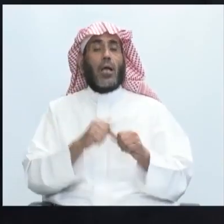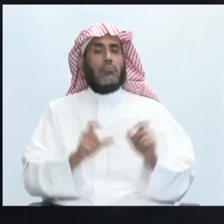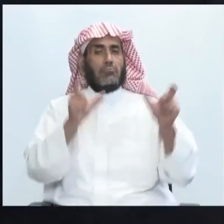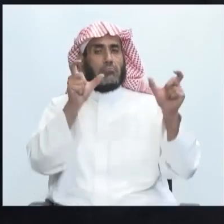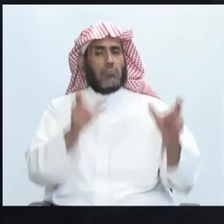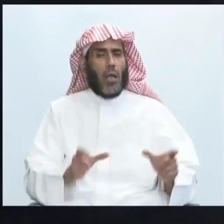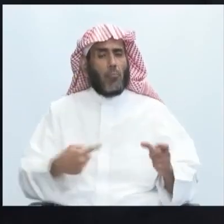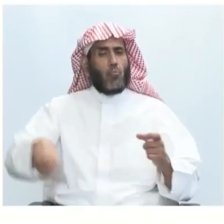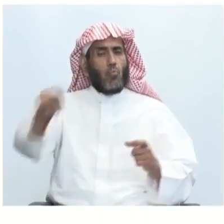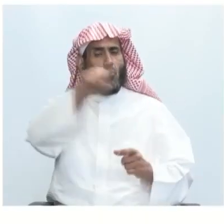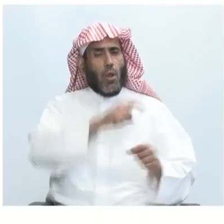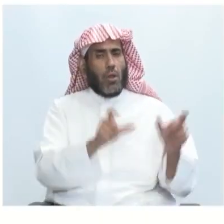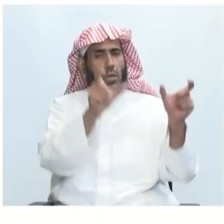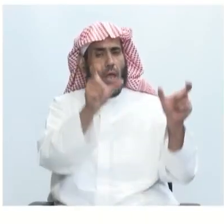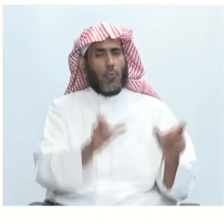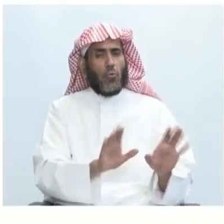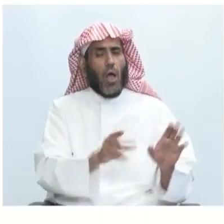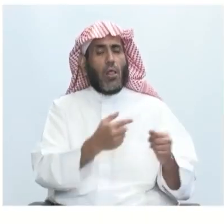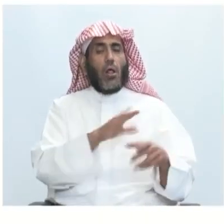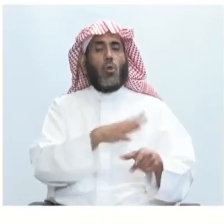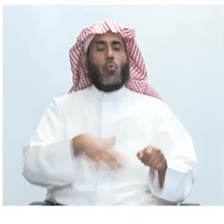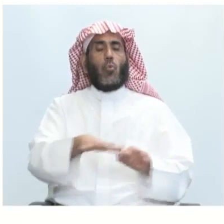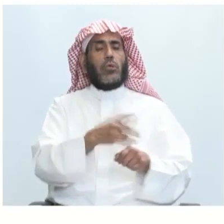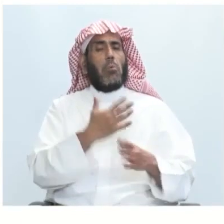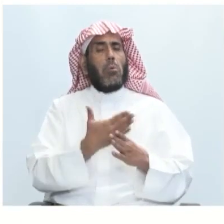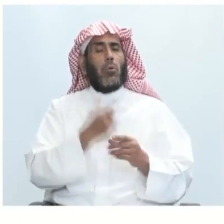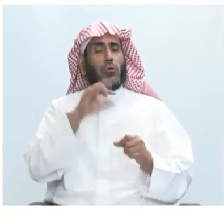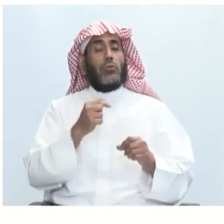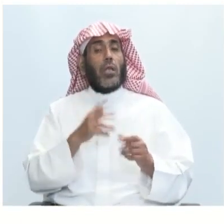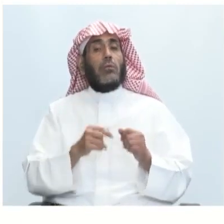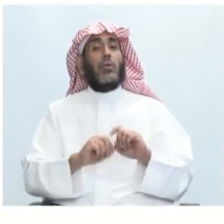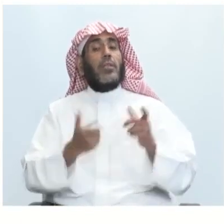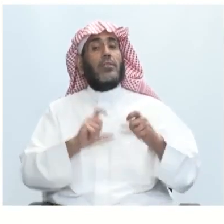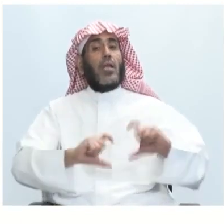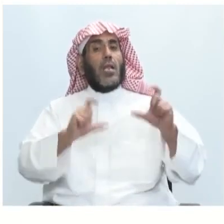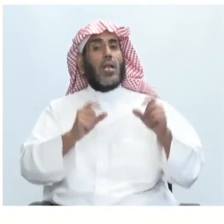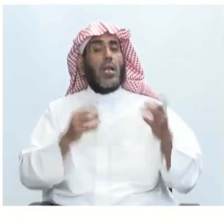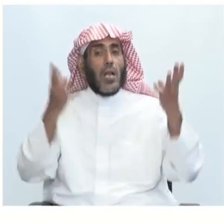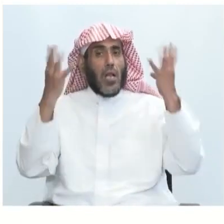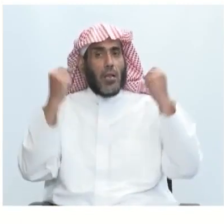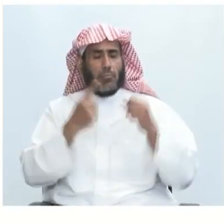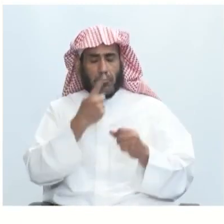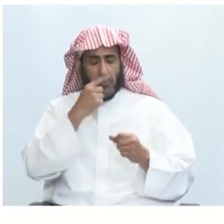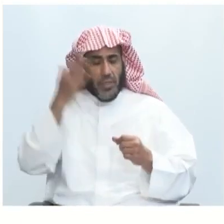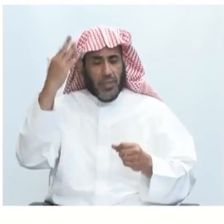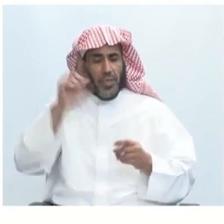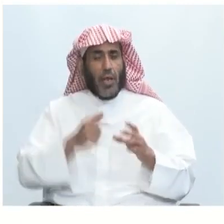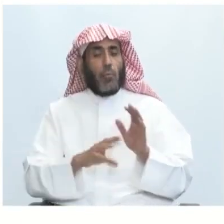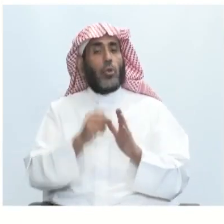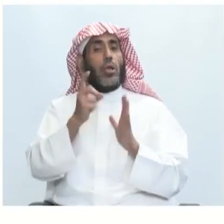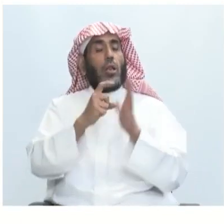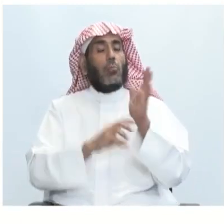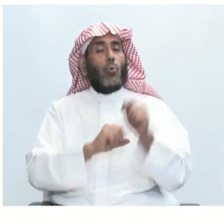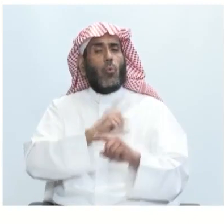الوطن الذي انك تعيش فيه ايضا دليل اخر وهو علمي دليل علمي مثلا هو احترام المواطن للقوانين